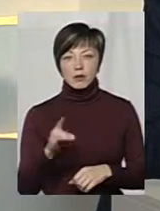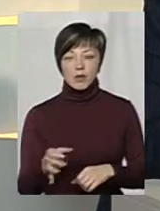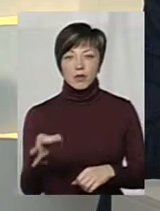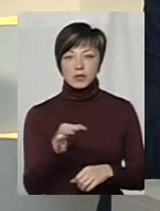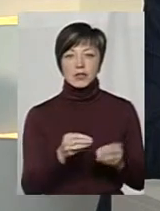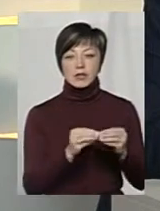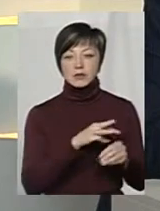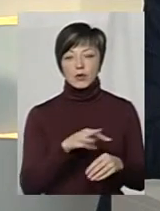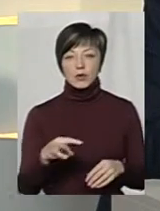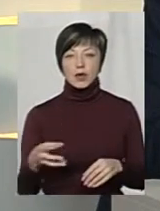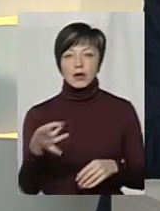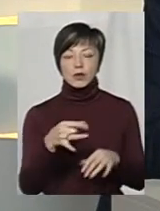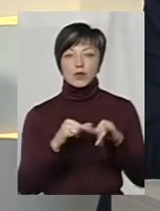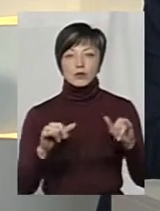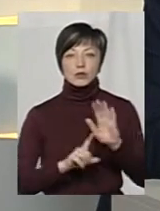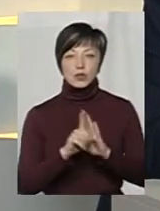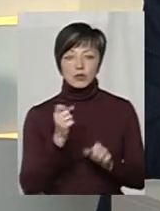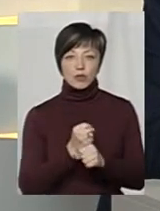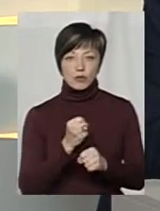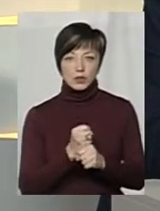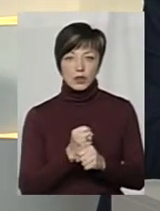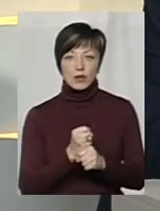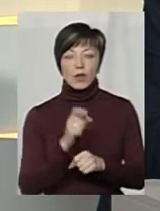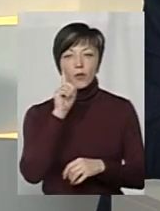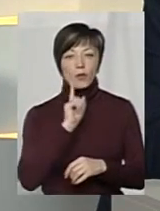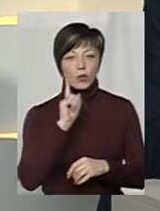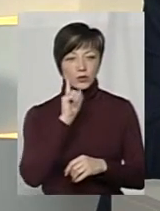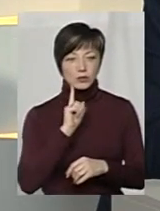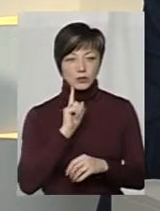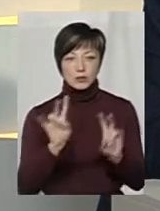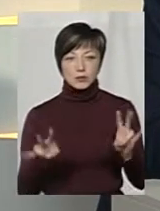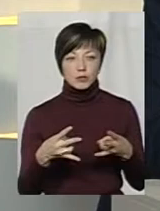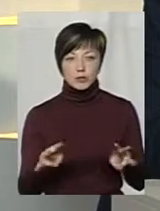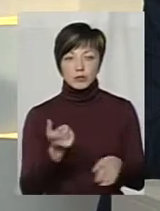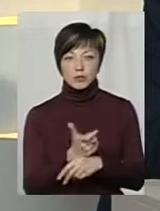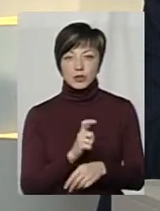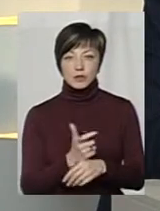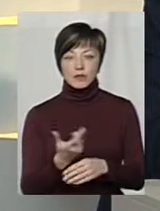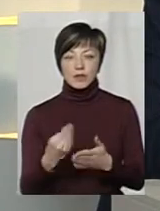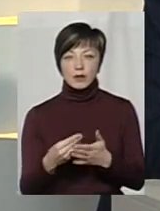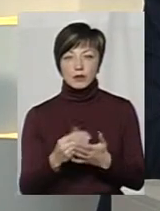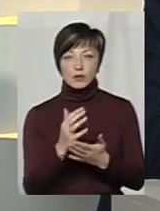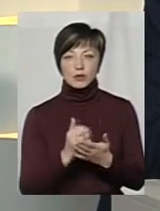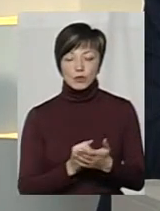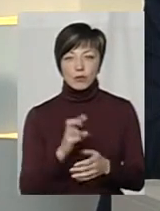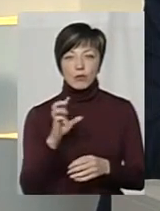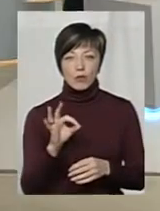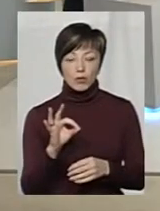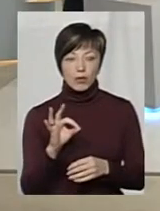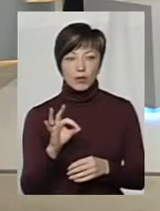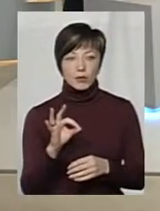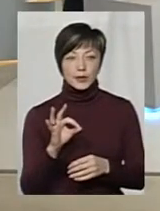10 мільйонів з фонду регіонального розвитку розпочались роботи. Вони поки що не потребують більшого фінансового ресурсу, тому що практично